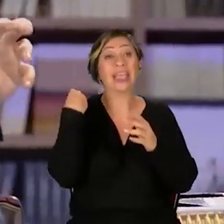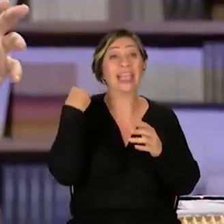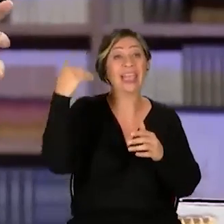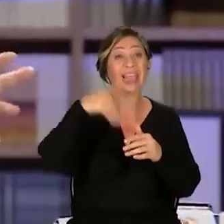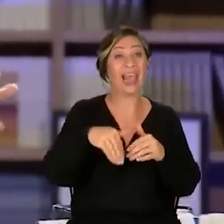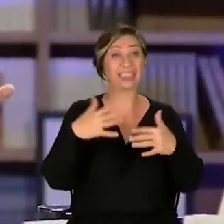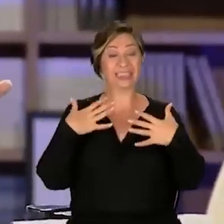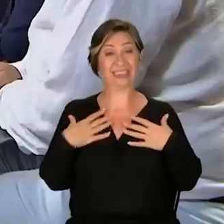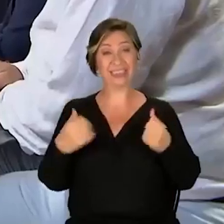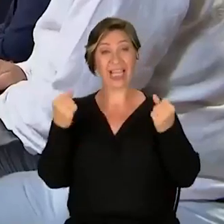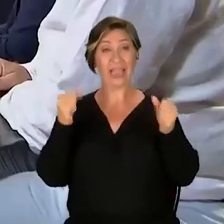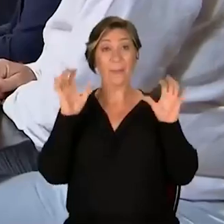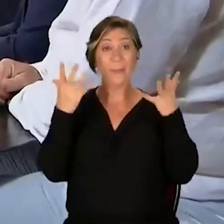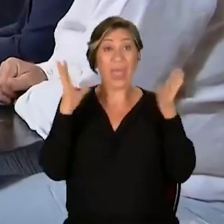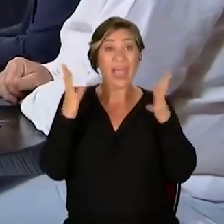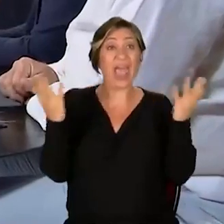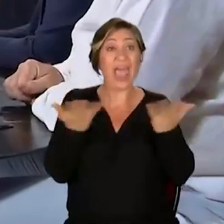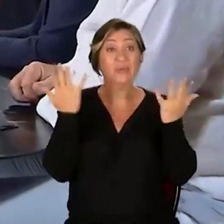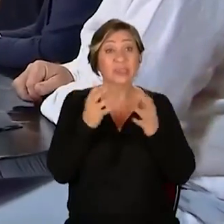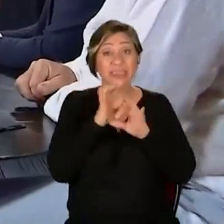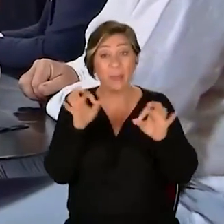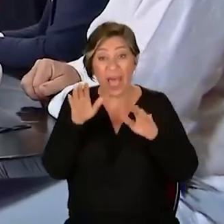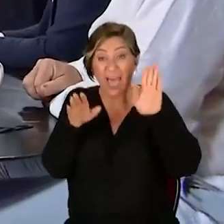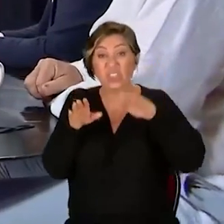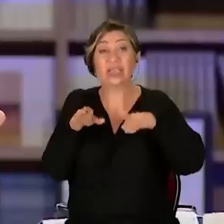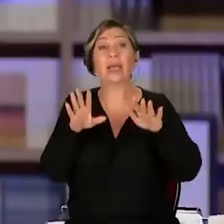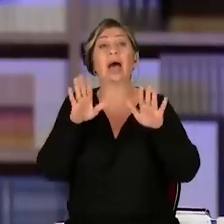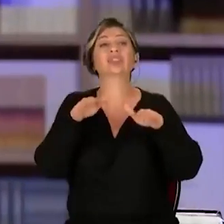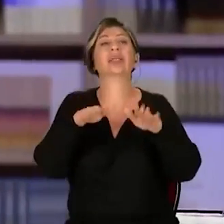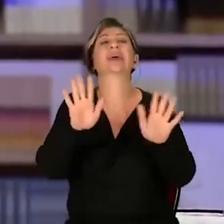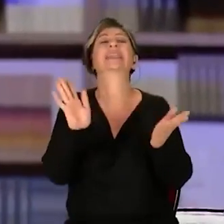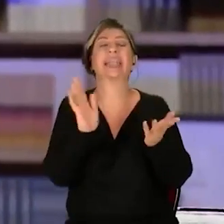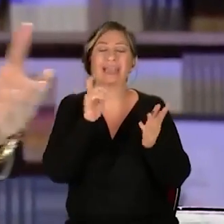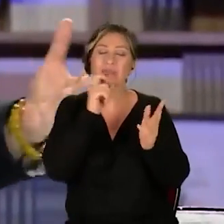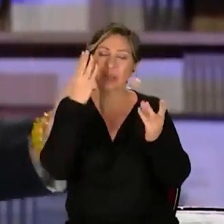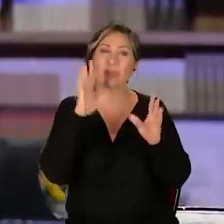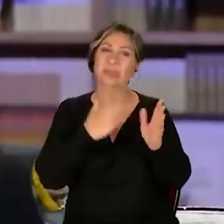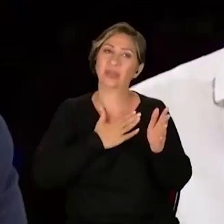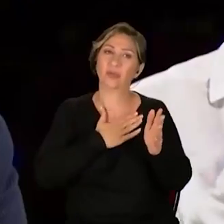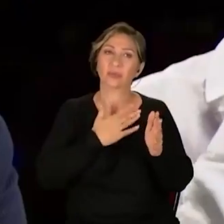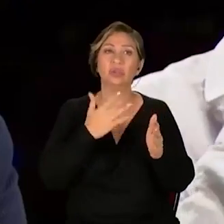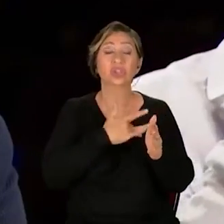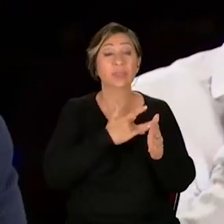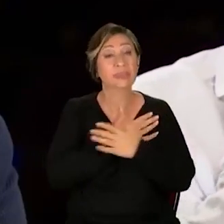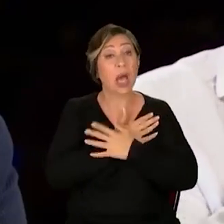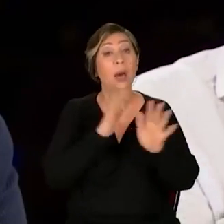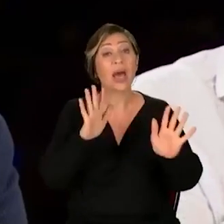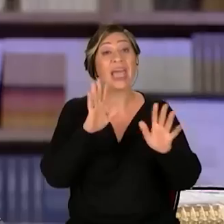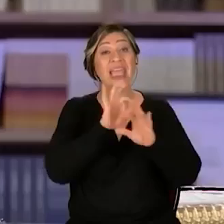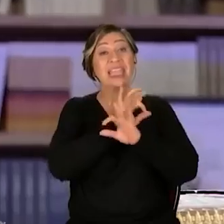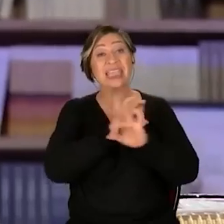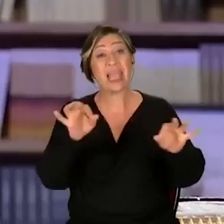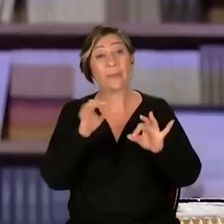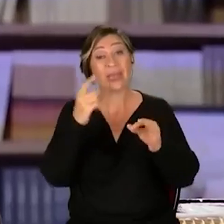gelen sağlık manyaklarını henüz yeteri kadar aşağılamadık. Yani bunu aşağılamak ne demek yani? Estağfurullah, canlarımız. Ama yeteri